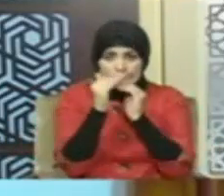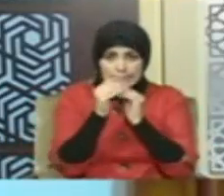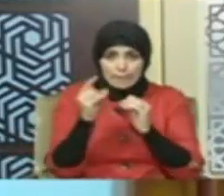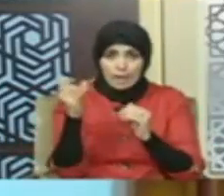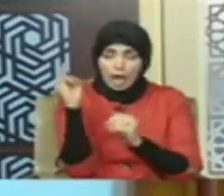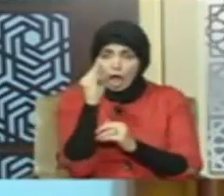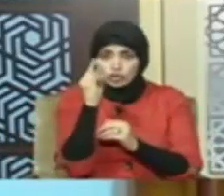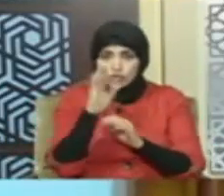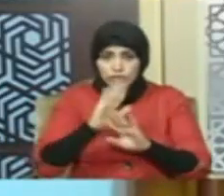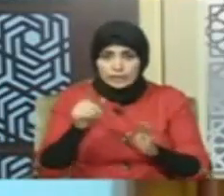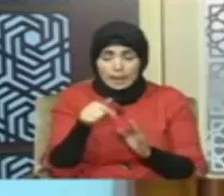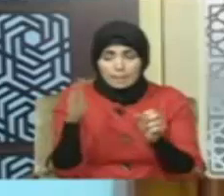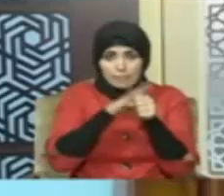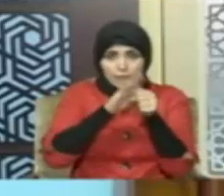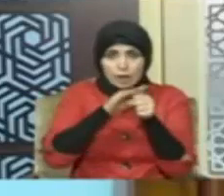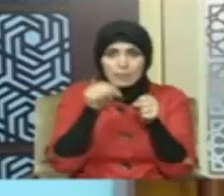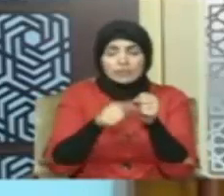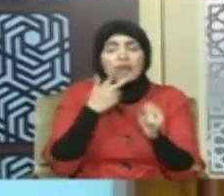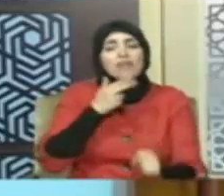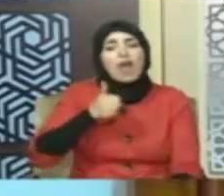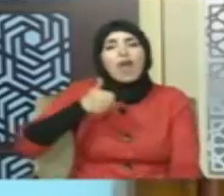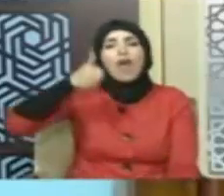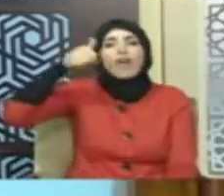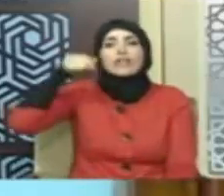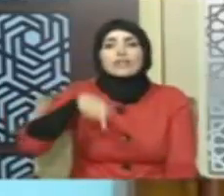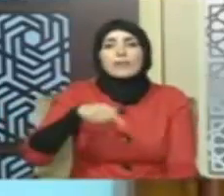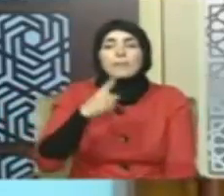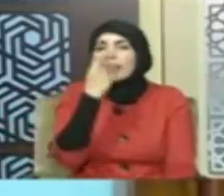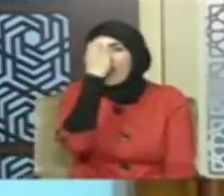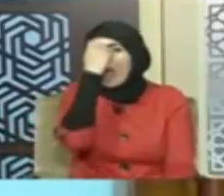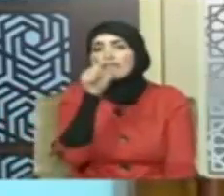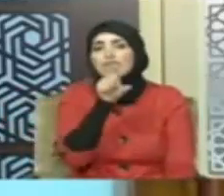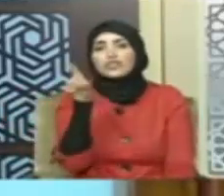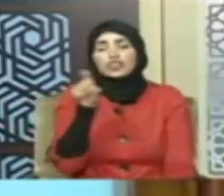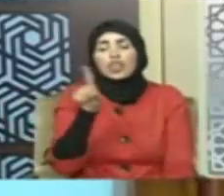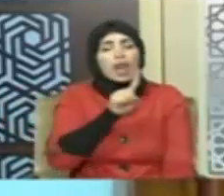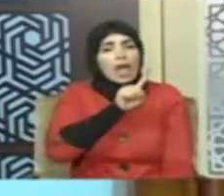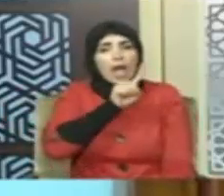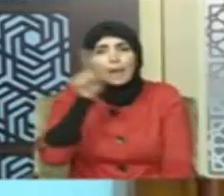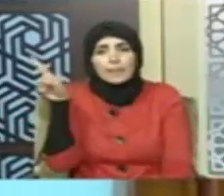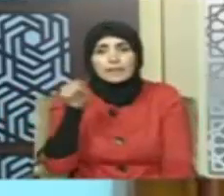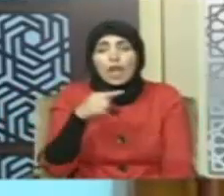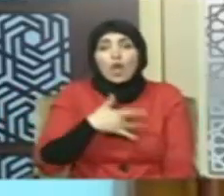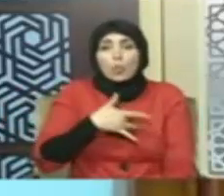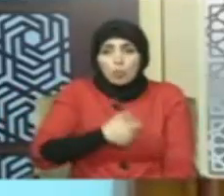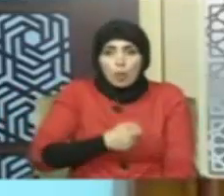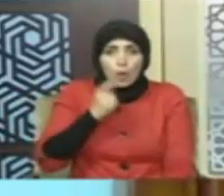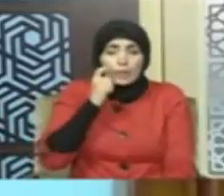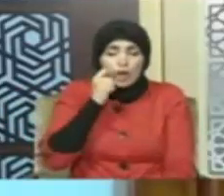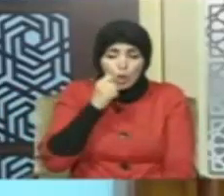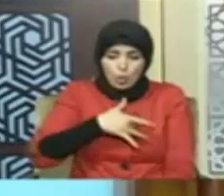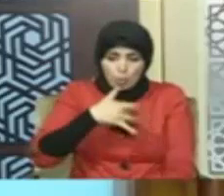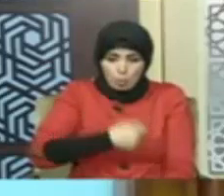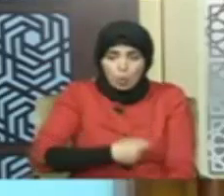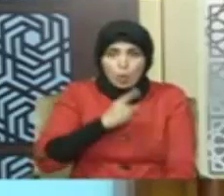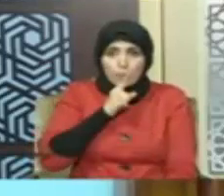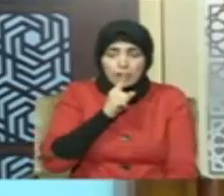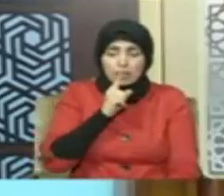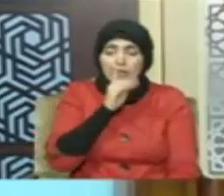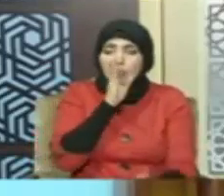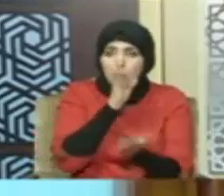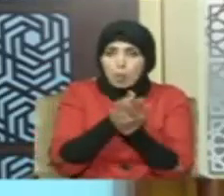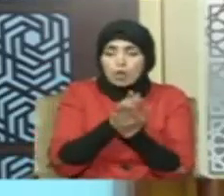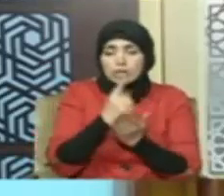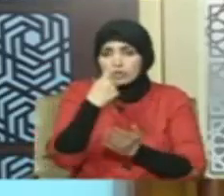ليلة من خير من ألف شهر لا يصادفها عبد مؤمن مخلص يسأل الله